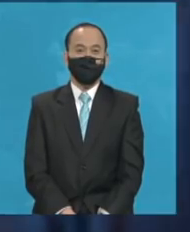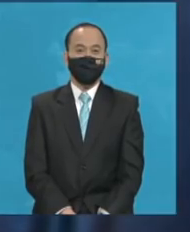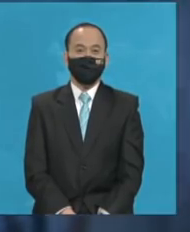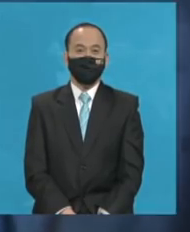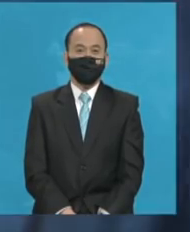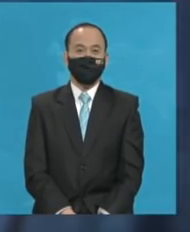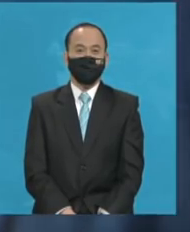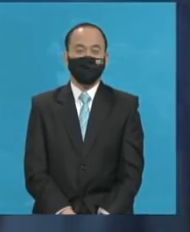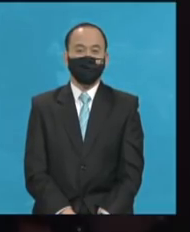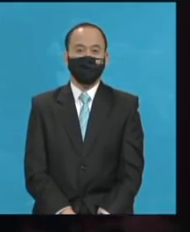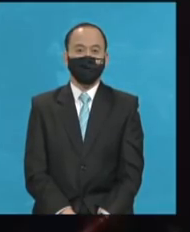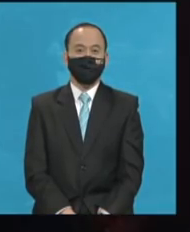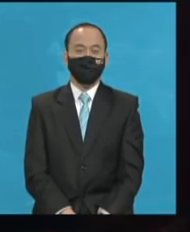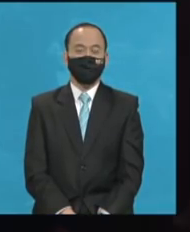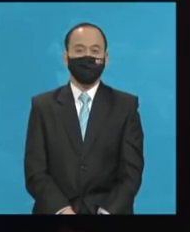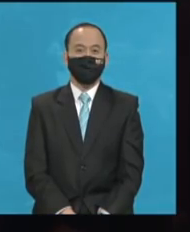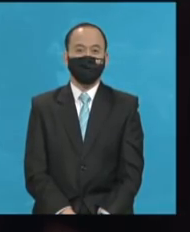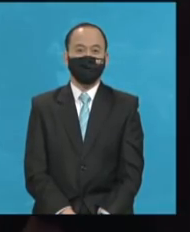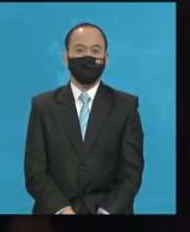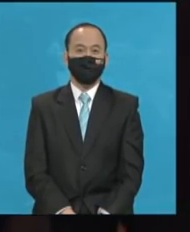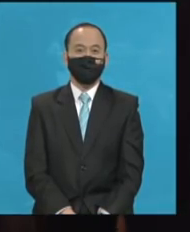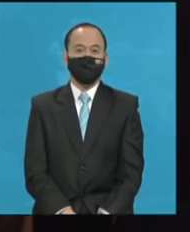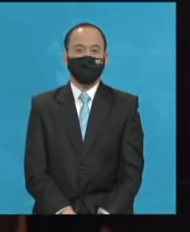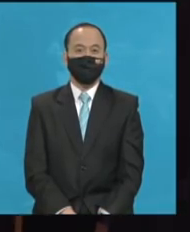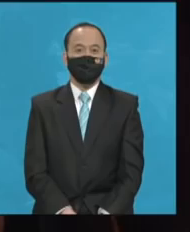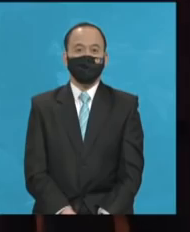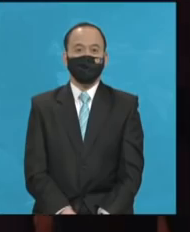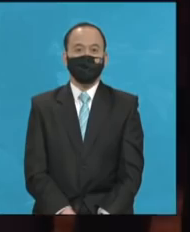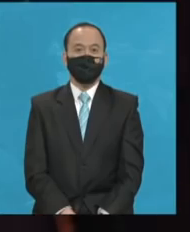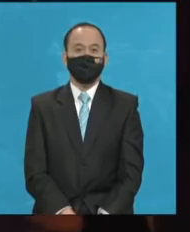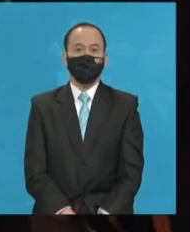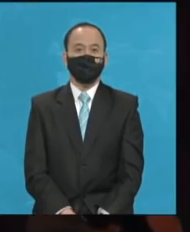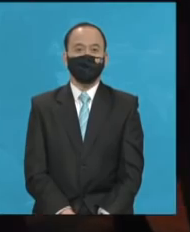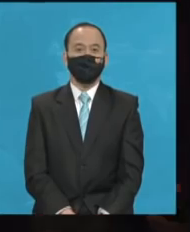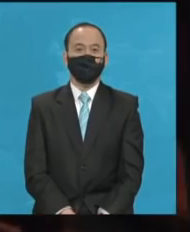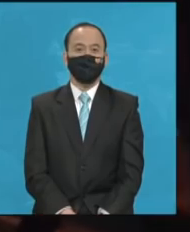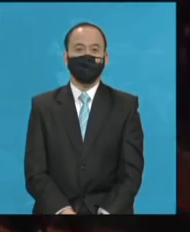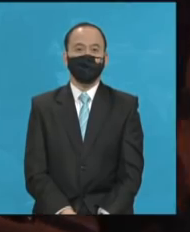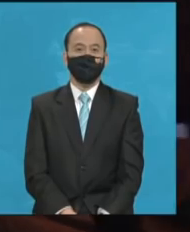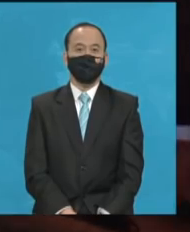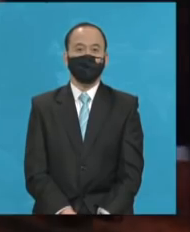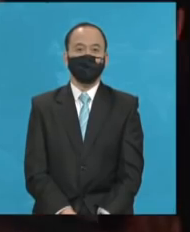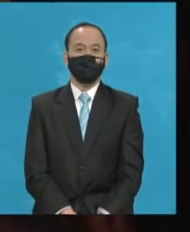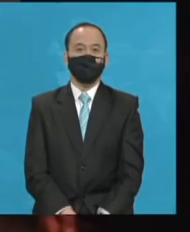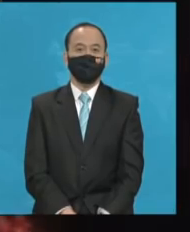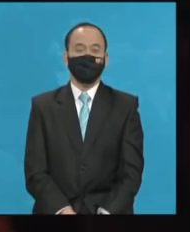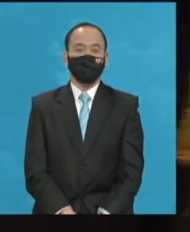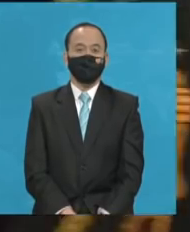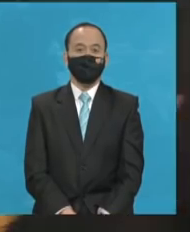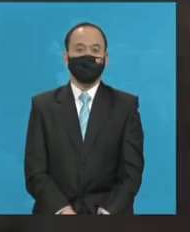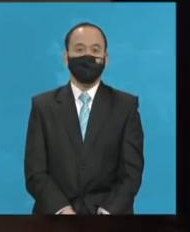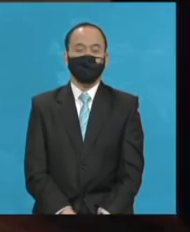Indonesia tetapkan kasih hai hai hai hai Hai